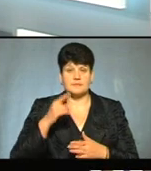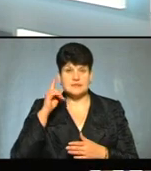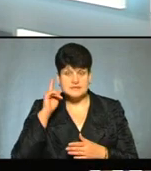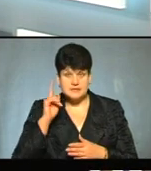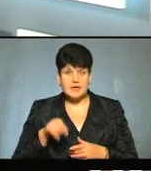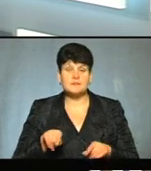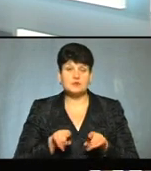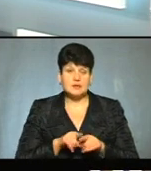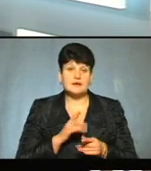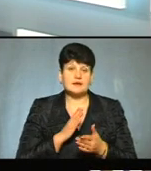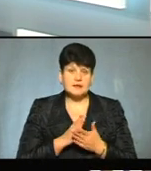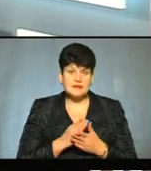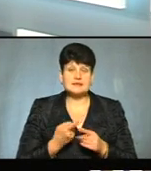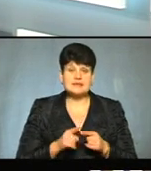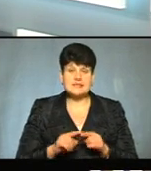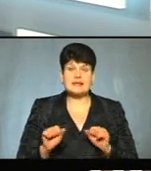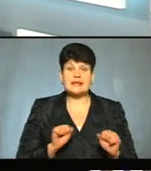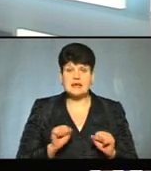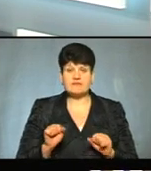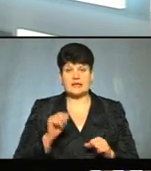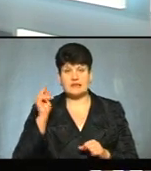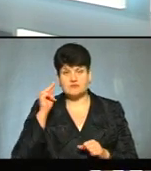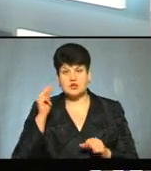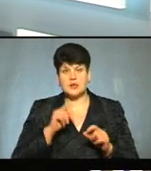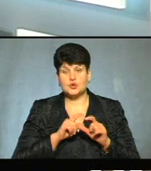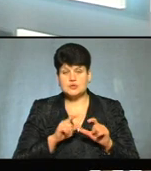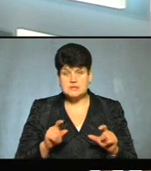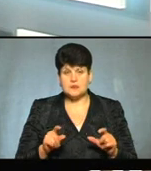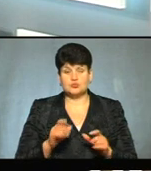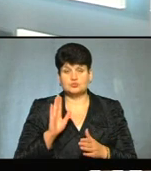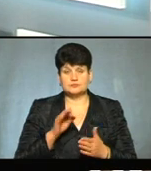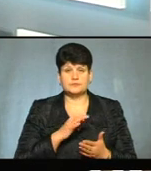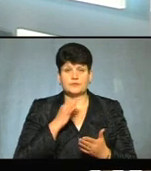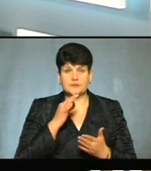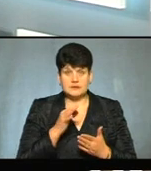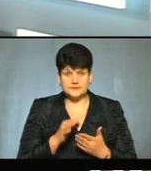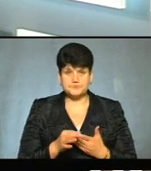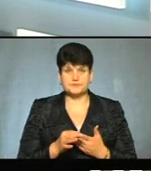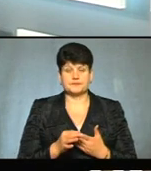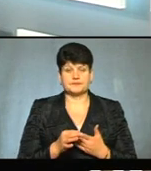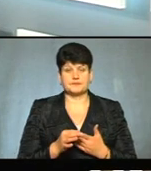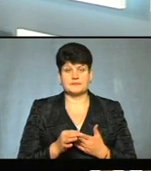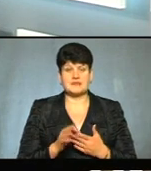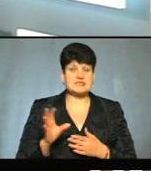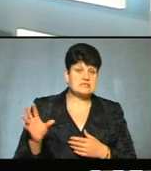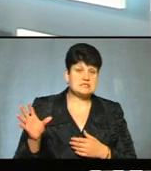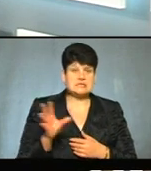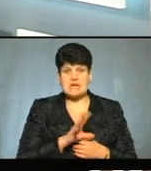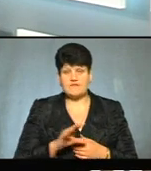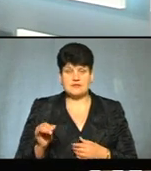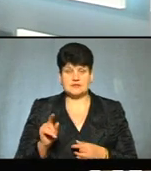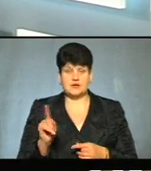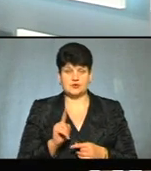Ми знаємо, і так воно є, це саме керівник навчального закладу, який відповідає безпосередньо за